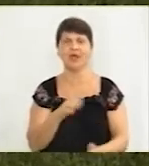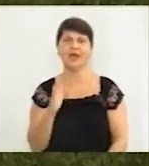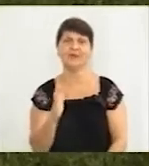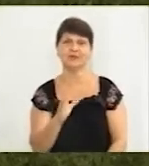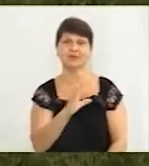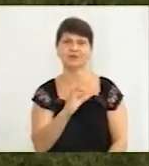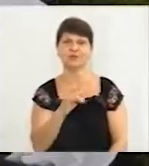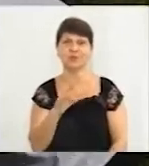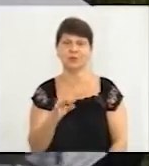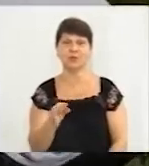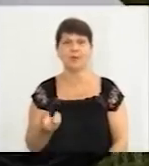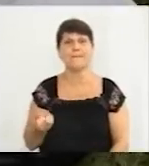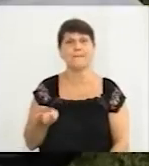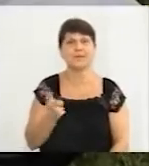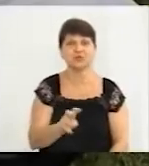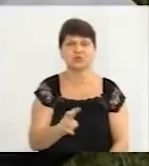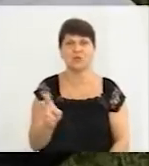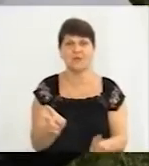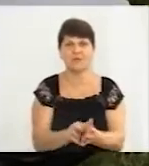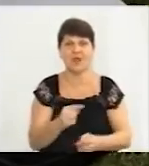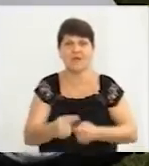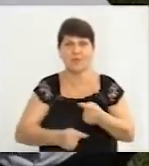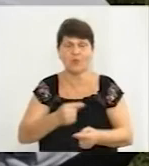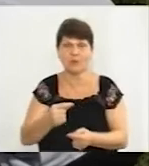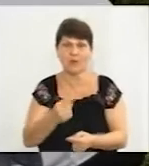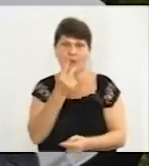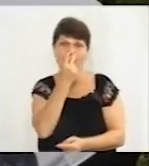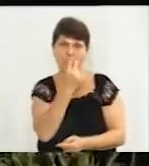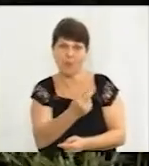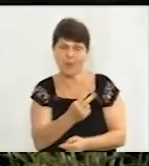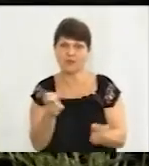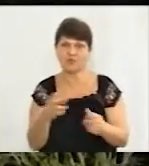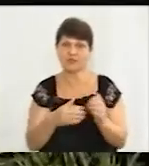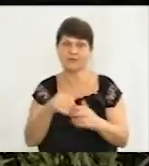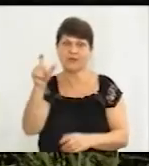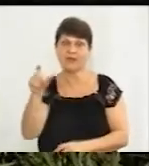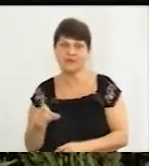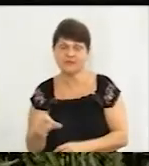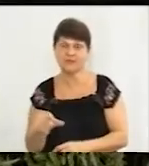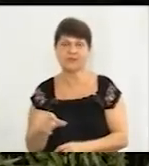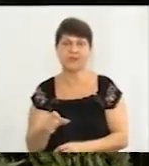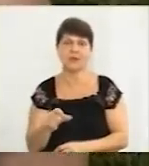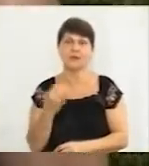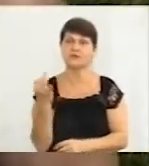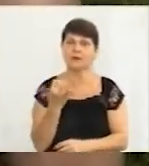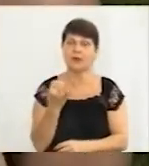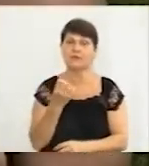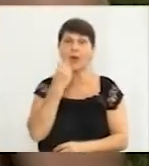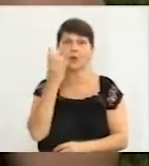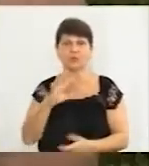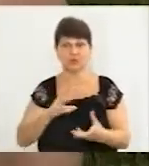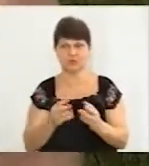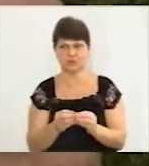пляж прийшов з онуками, побачивши фахівців, які роблять заміри води, підходить ближче і цікавиться, коли ж будуть результати. Постійно цікавить.